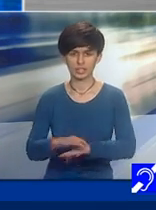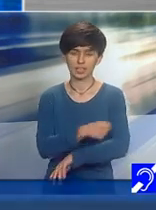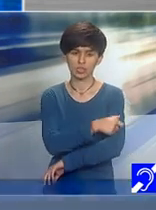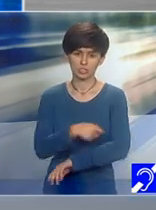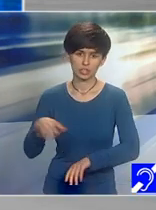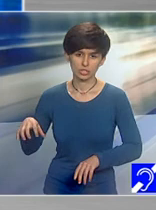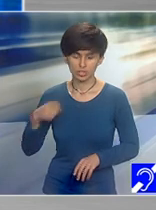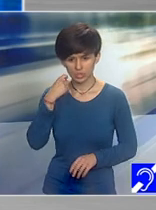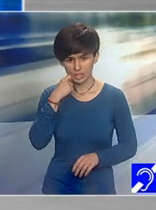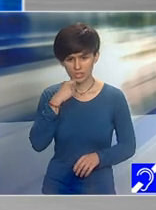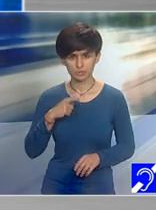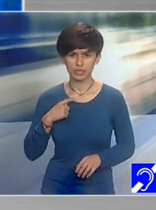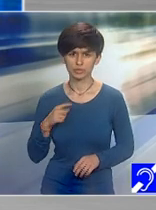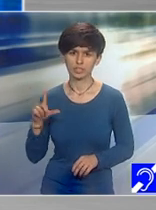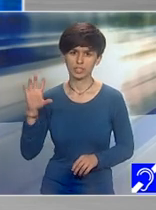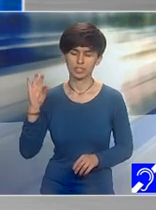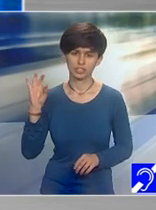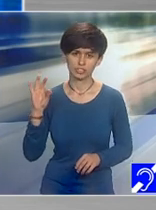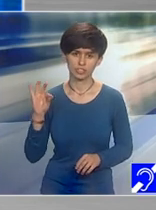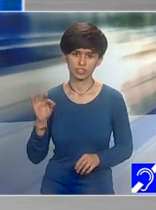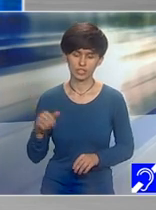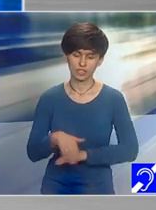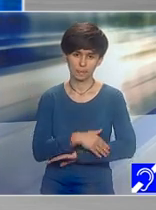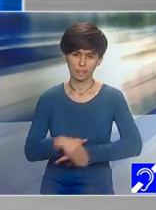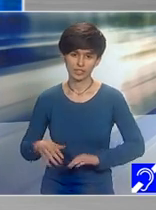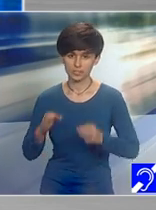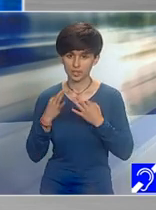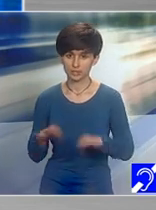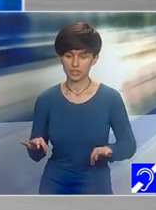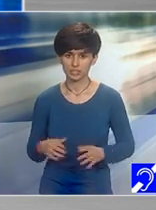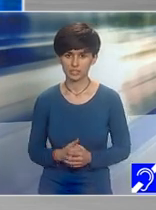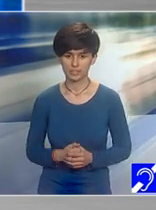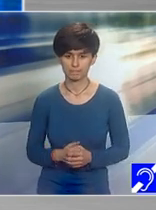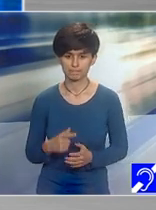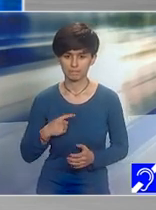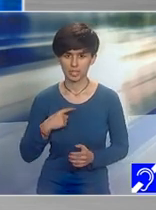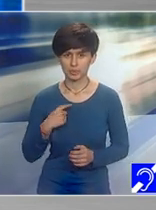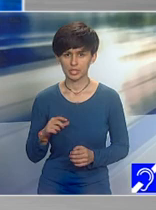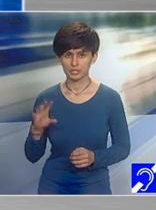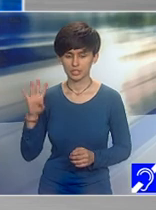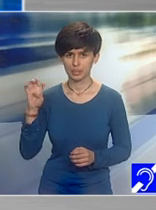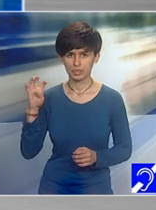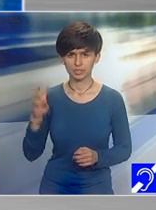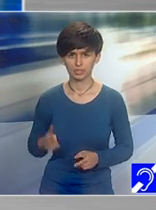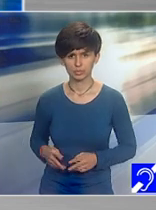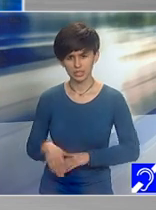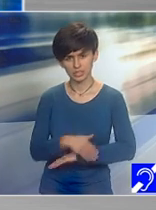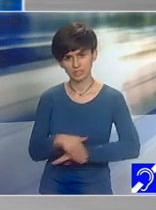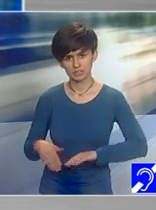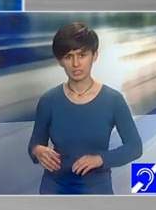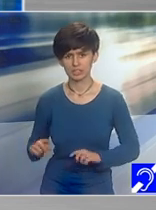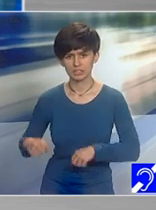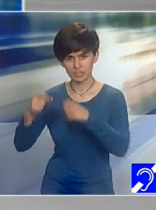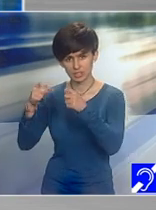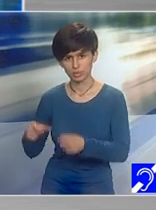Cluj-Napoca, au mai rămas doar 50 de străzi de modernizat. Mai sunt aproximativ 400 ceva de străzi care sunt în domeniul privat.